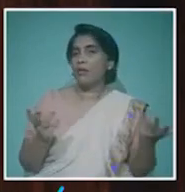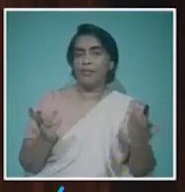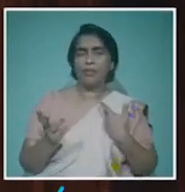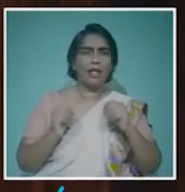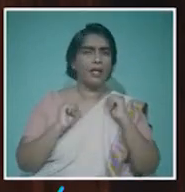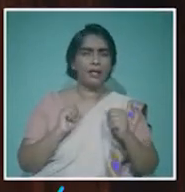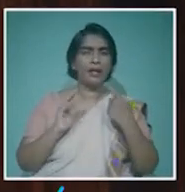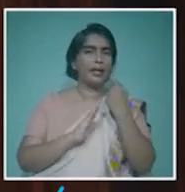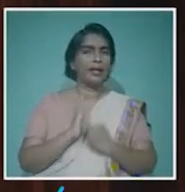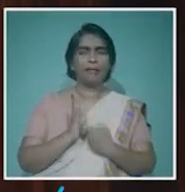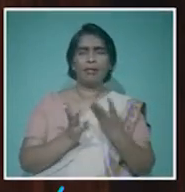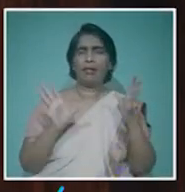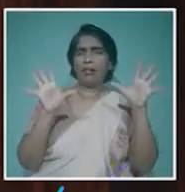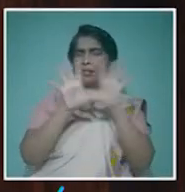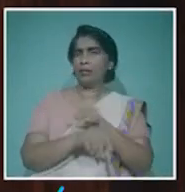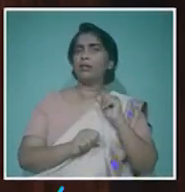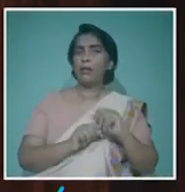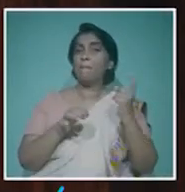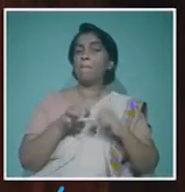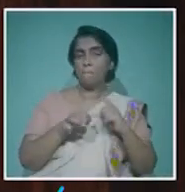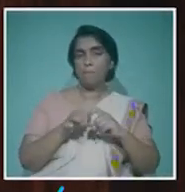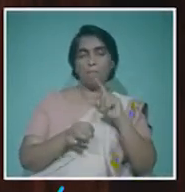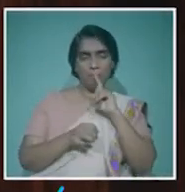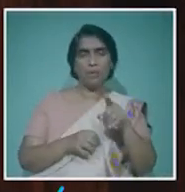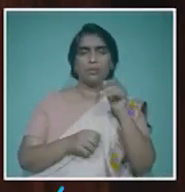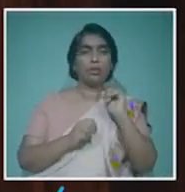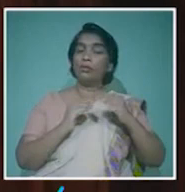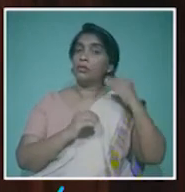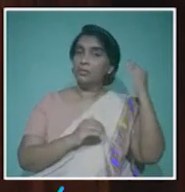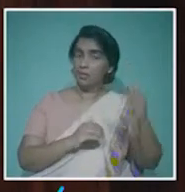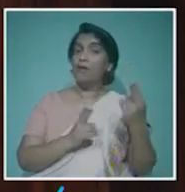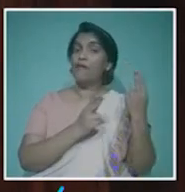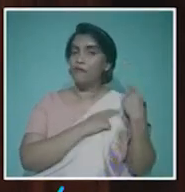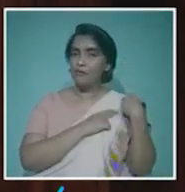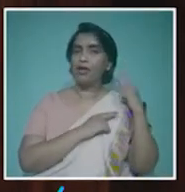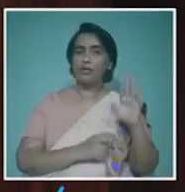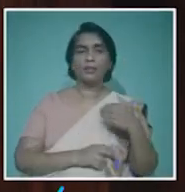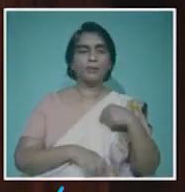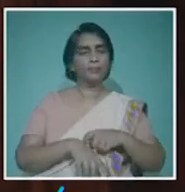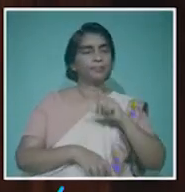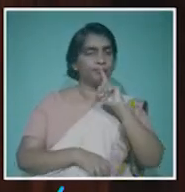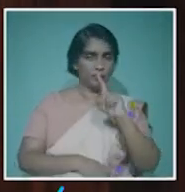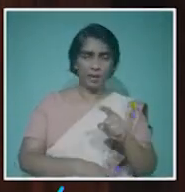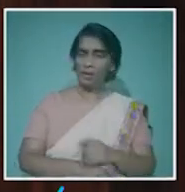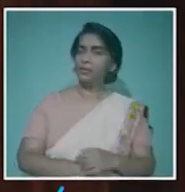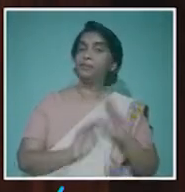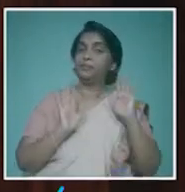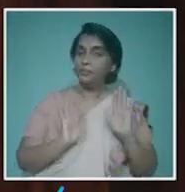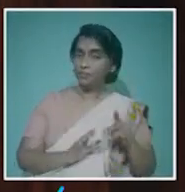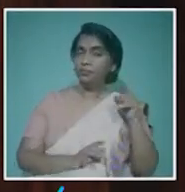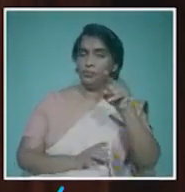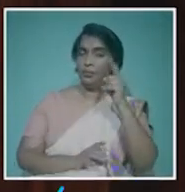ඇයි මේ නීතිය වල්වඳුනේ කියන ඒ ප්‍රශ්නේ මම අහනවා. ඒ අය කවදා හෝ වග කියන්න ඕන කියනත් මේ අවස්ථාවේදී මම කියා සිටිනවා. නමුත්